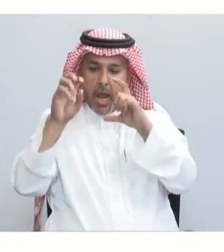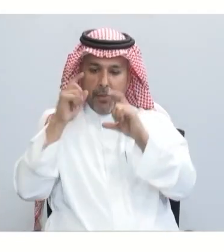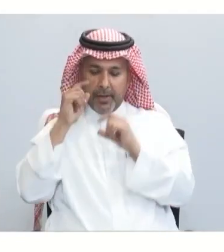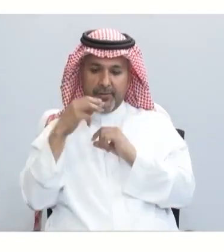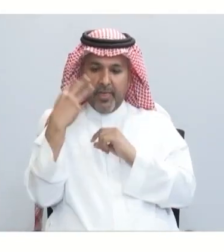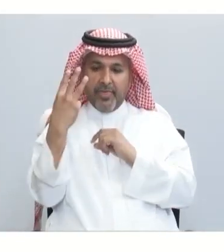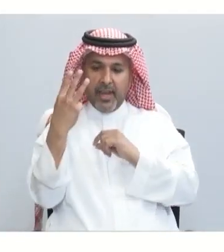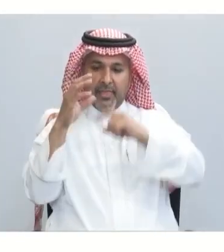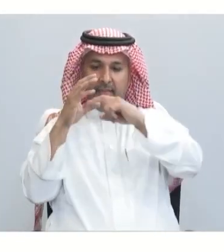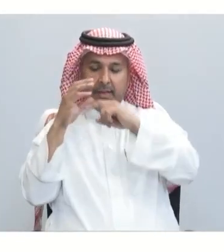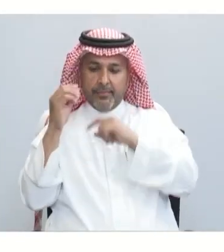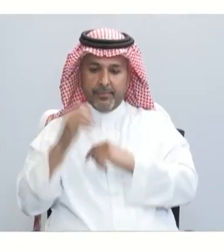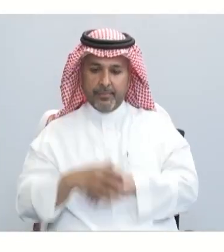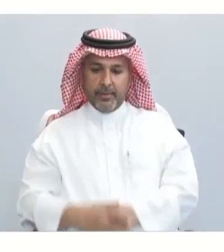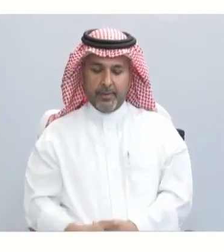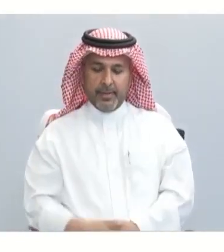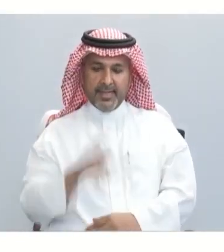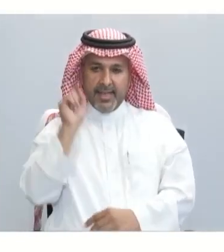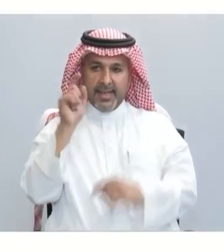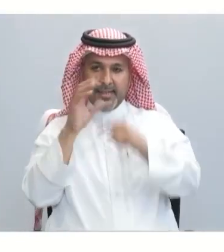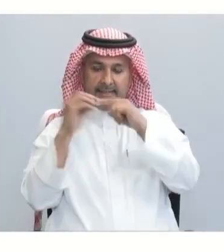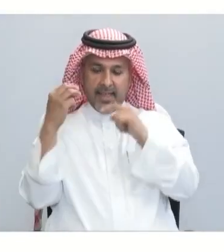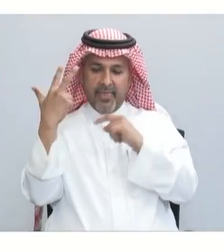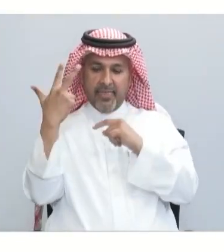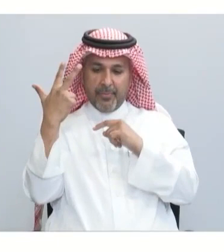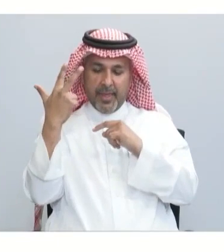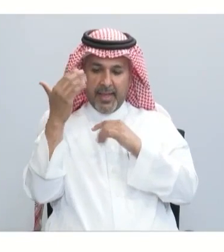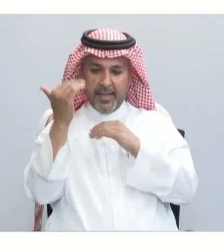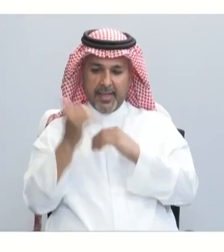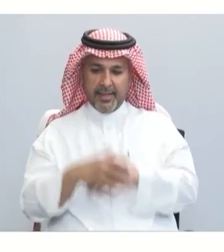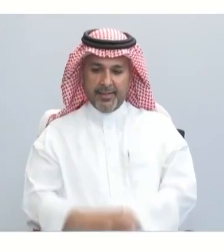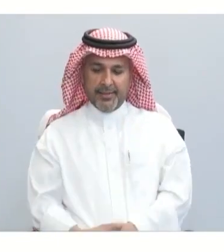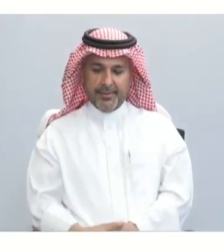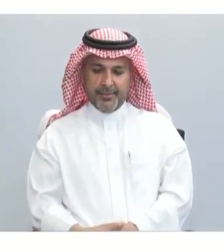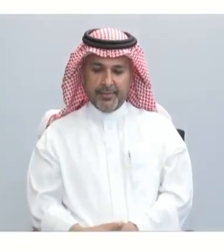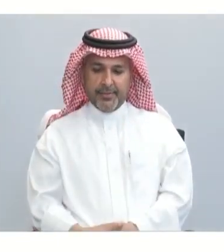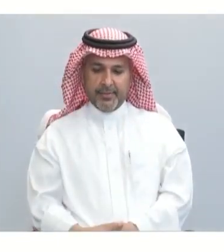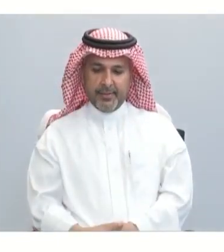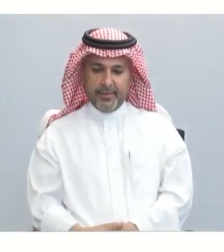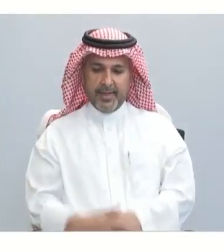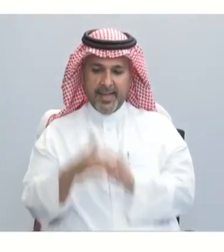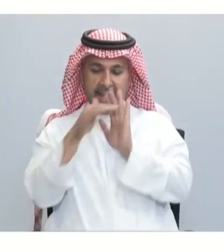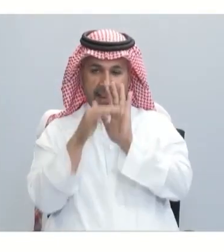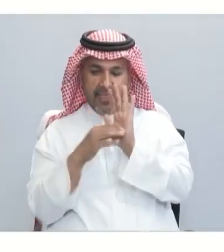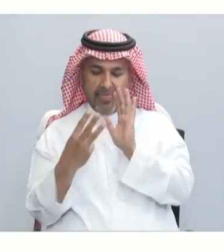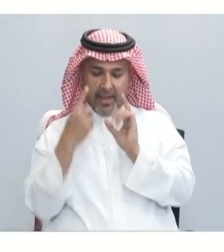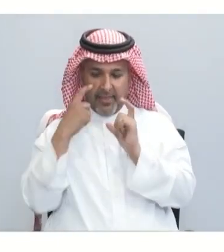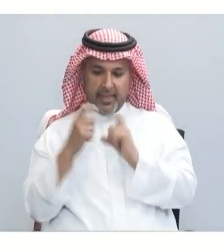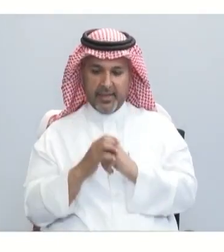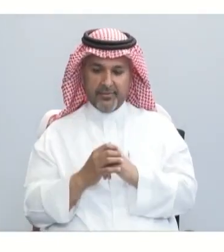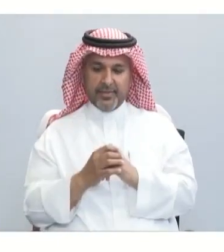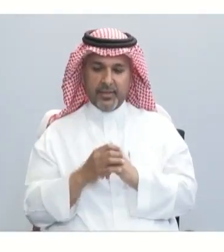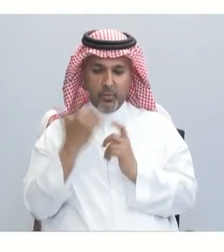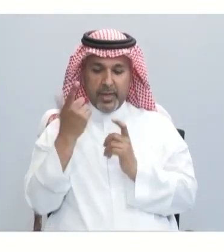ناقص 8 على اكس ناقص اكس ناص 8 على